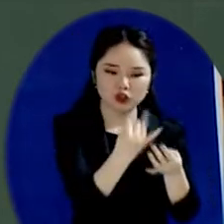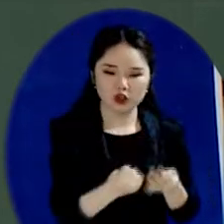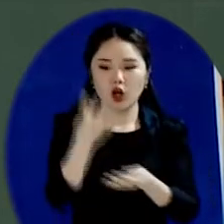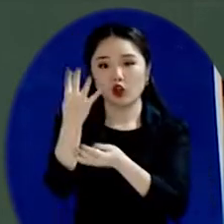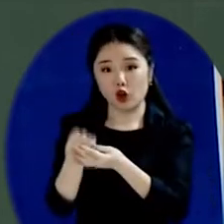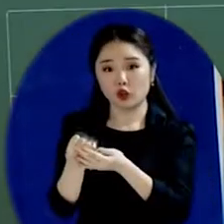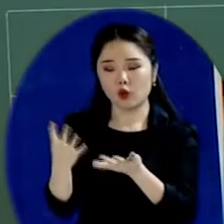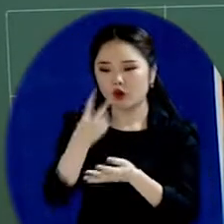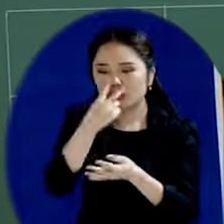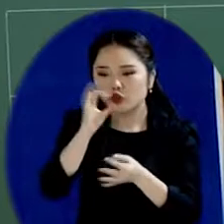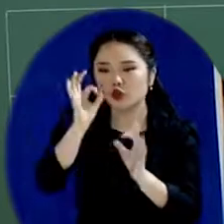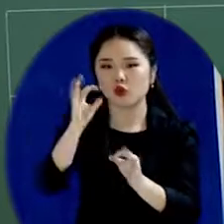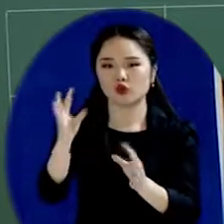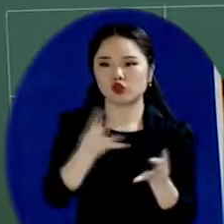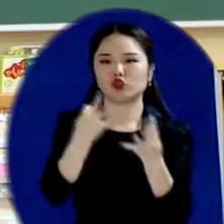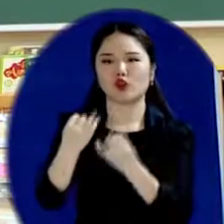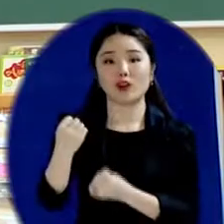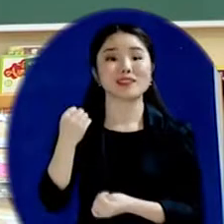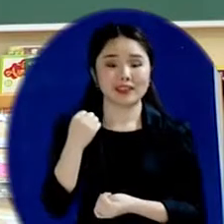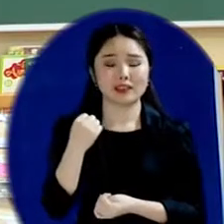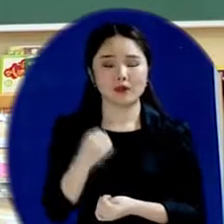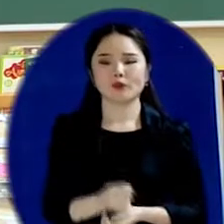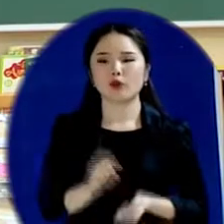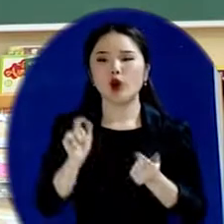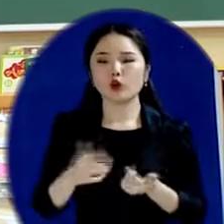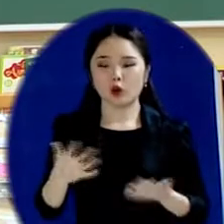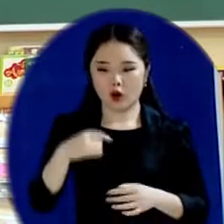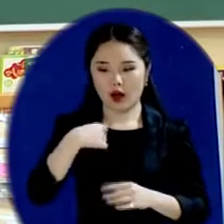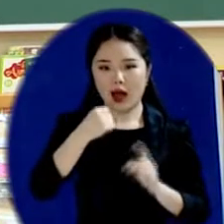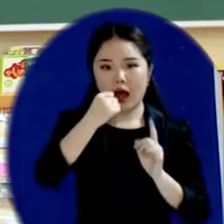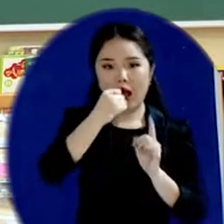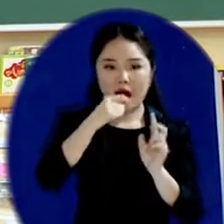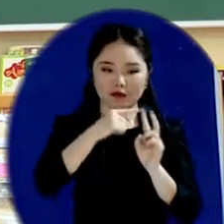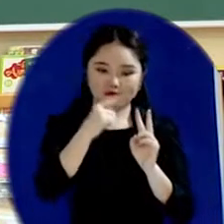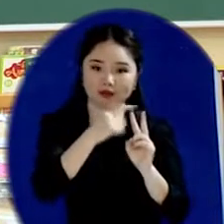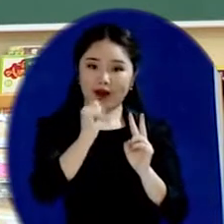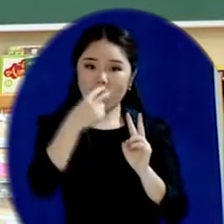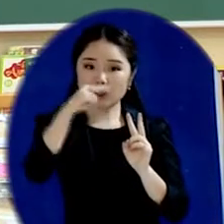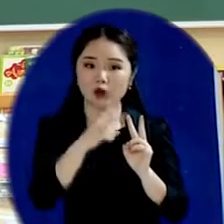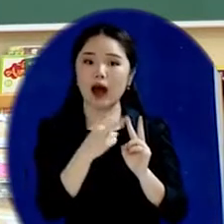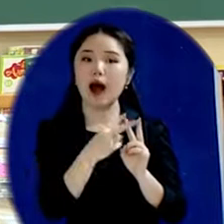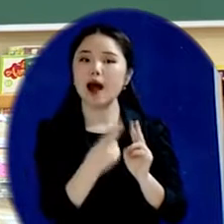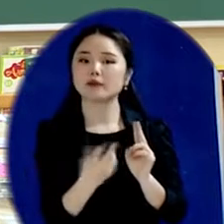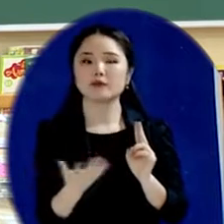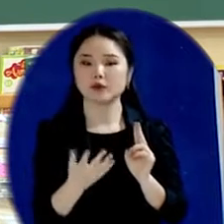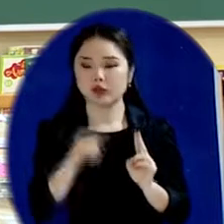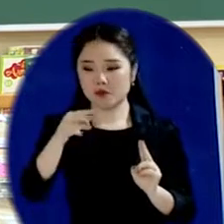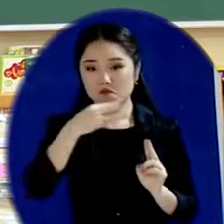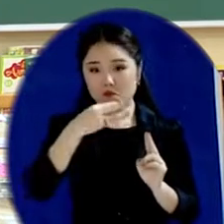анар алдаагүй тоолж чадчихэ. За бүгдээр анар хүслэн хоёртой хамтраад энэ